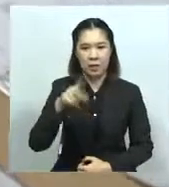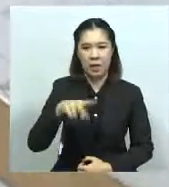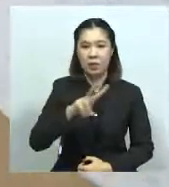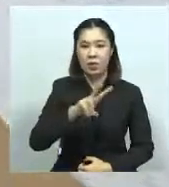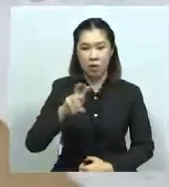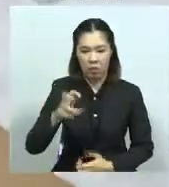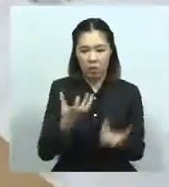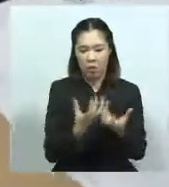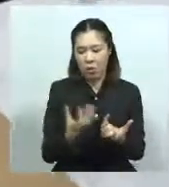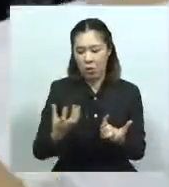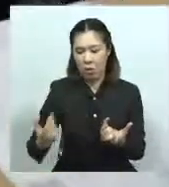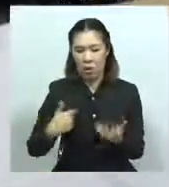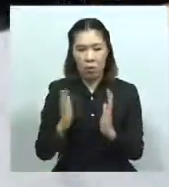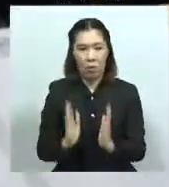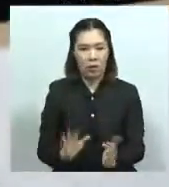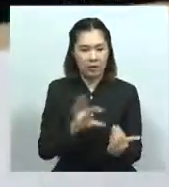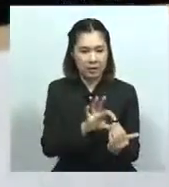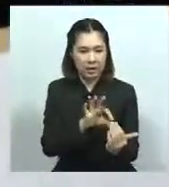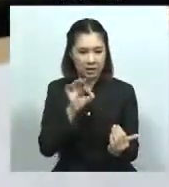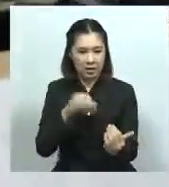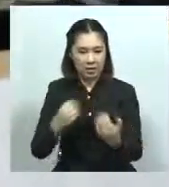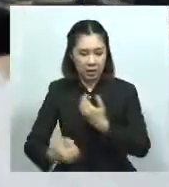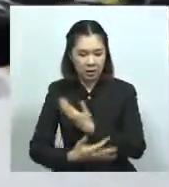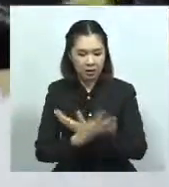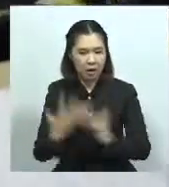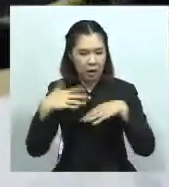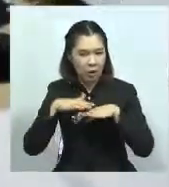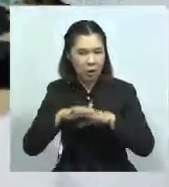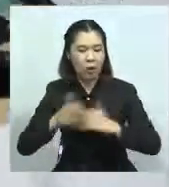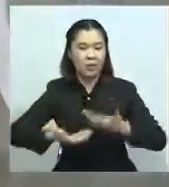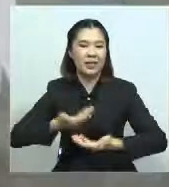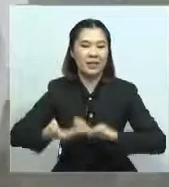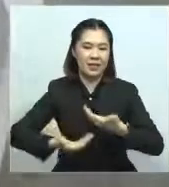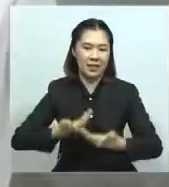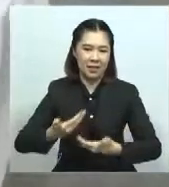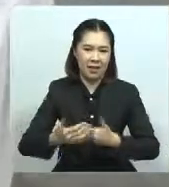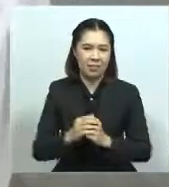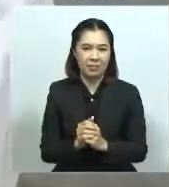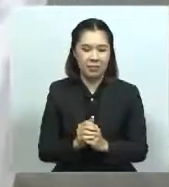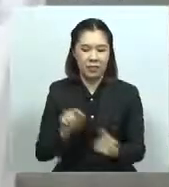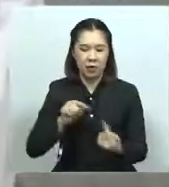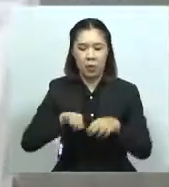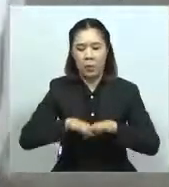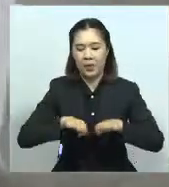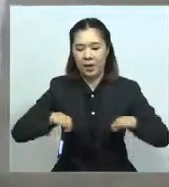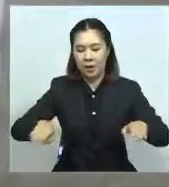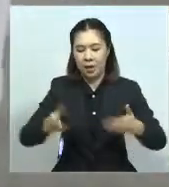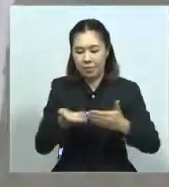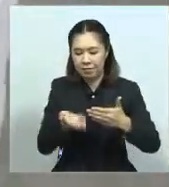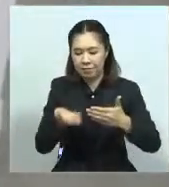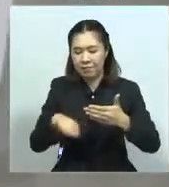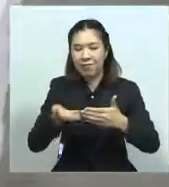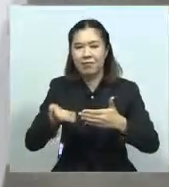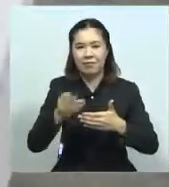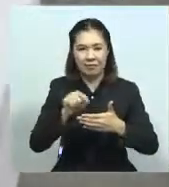ผลิตภัณฑ์ผู้ผ่านการคัดเลือกจะมีโอกาสเข้าร่วมโครงการขยายตลาดสินค้าเพื่อยกระดับมาตรฐานสินค้าด้วยอินโนเว